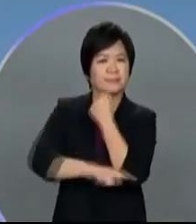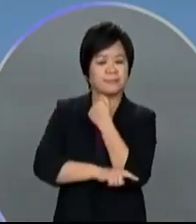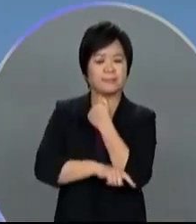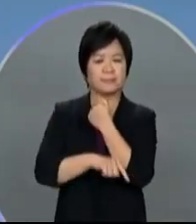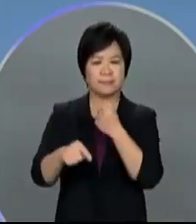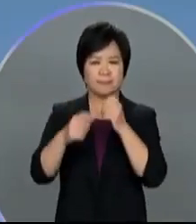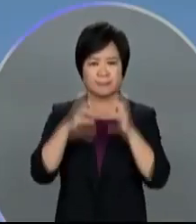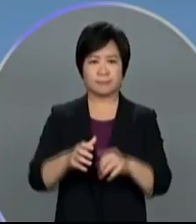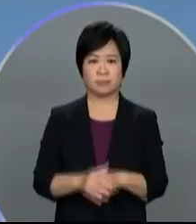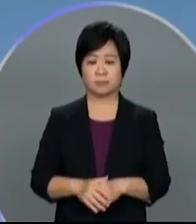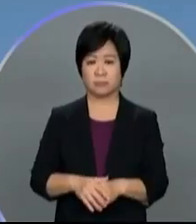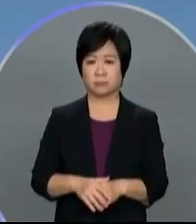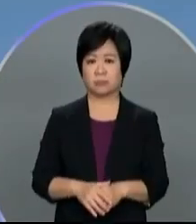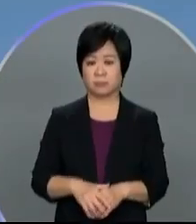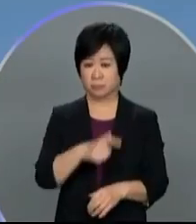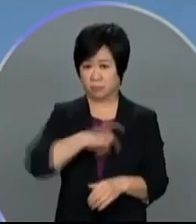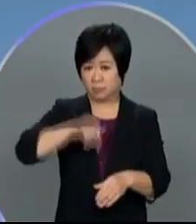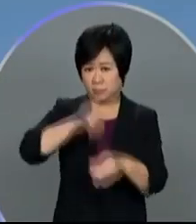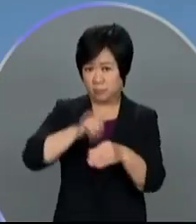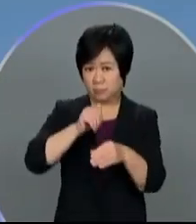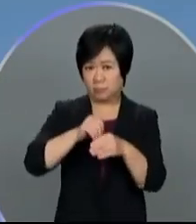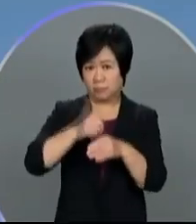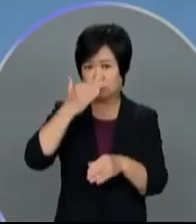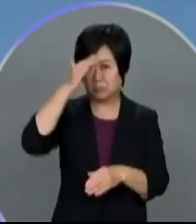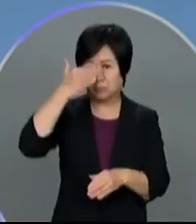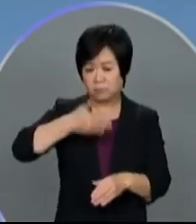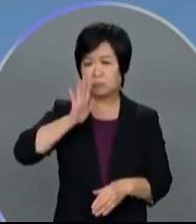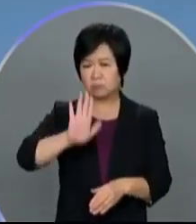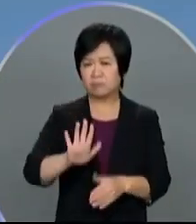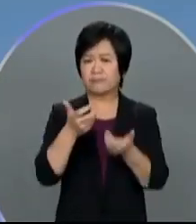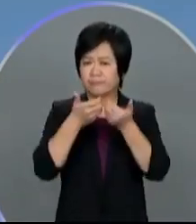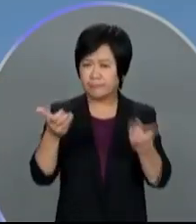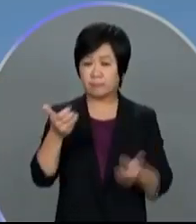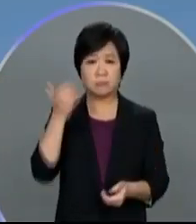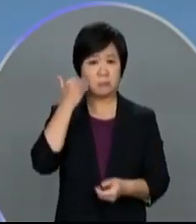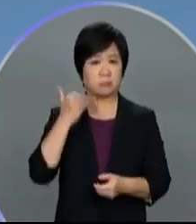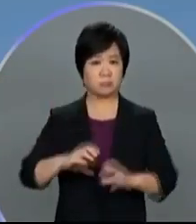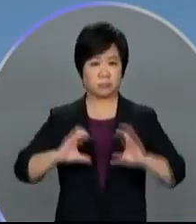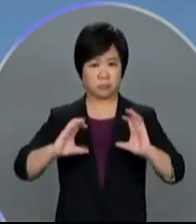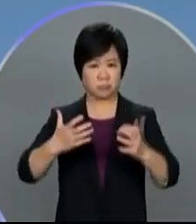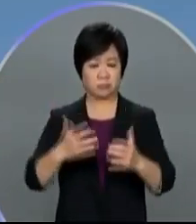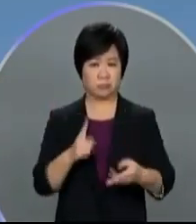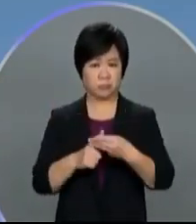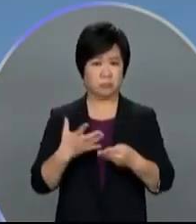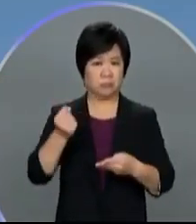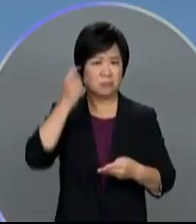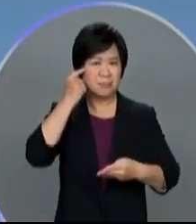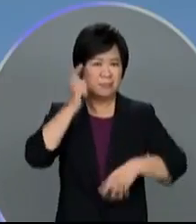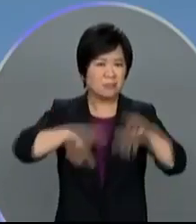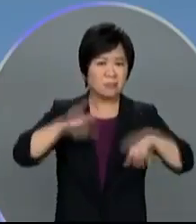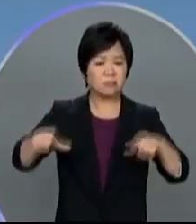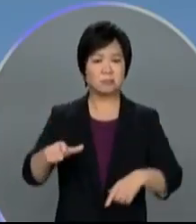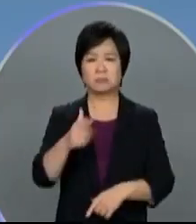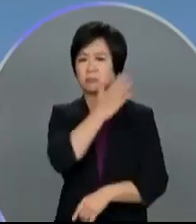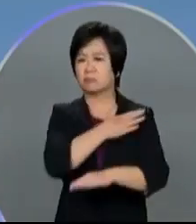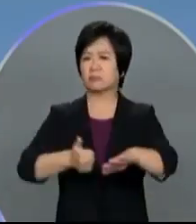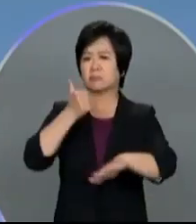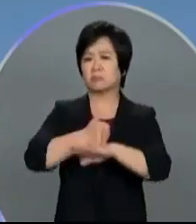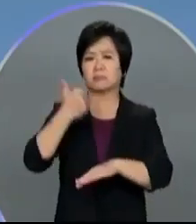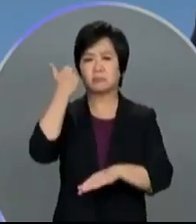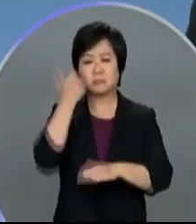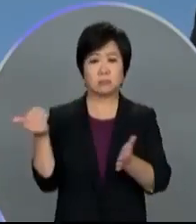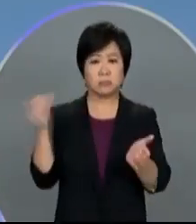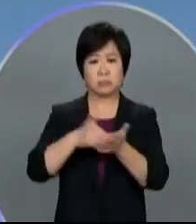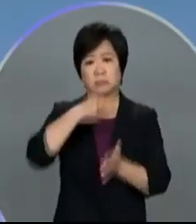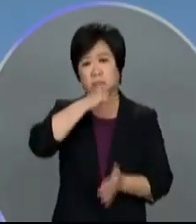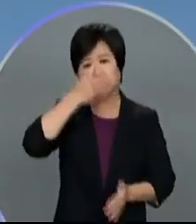举一定有输有赢，如果我们对国家的主权没有一致的想法，那不管谁赢了，国家终究